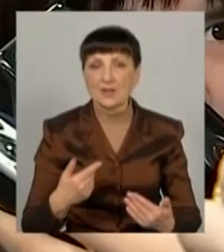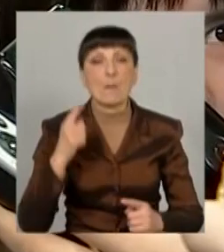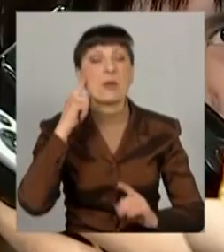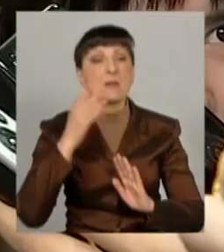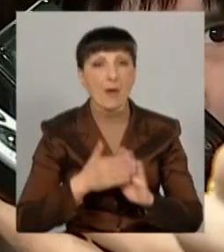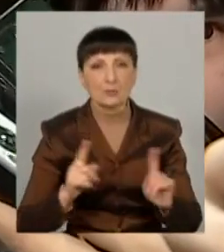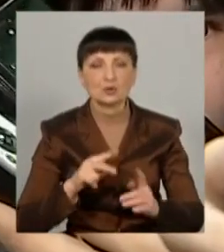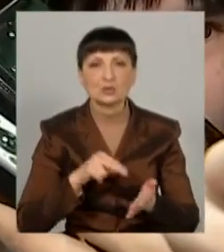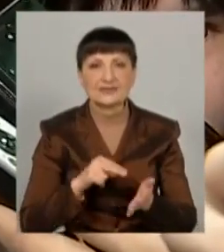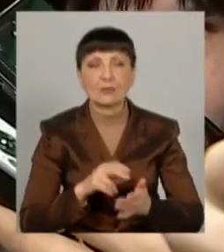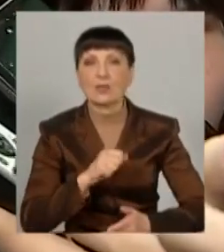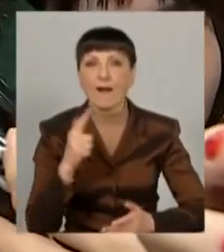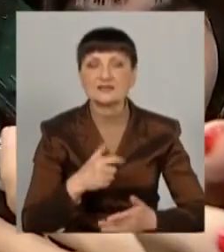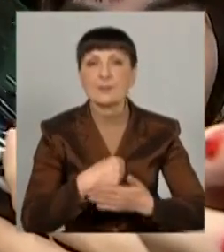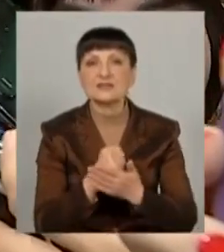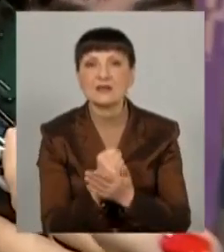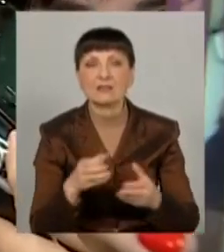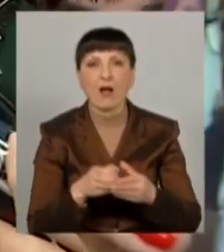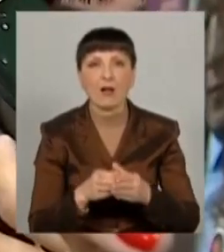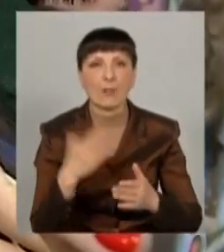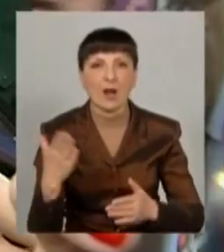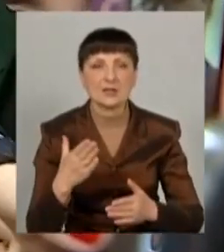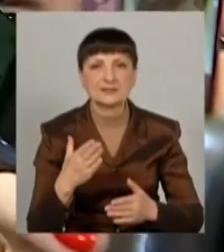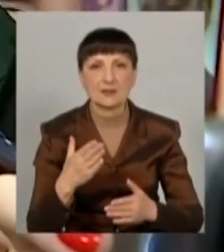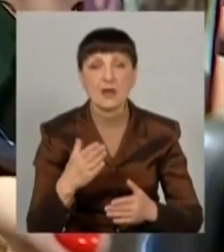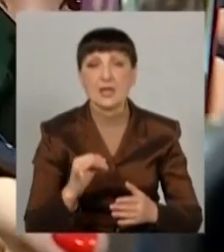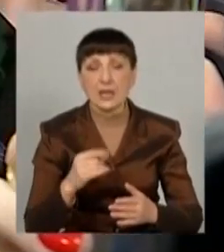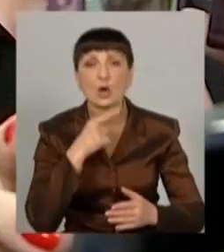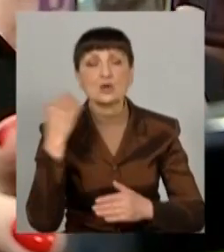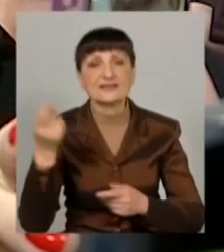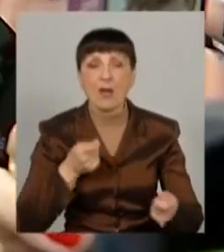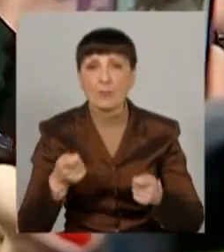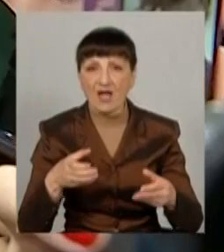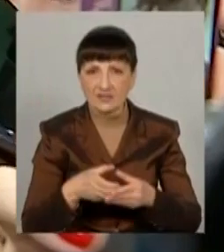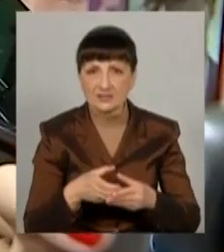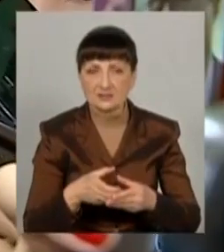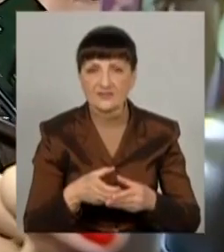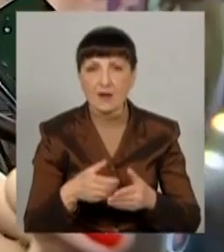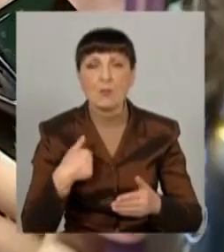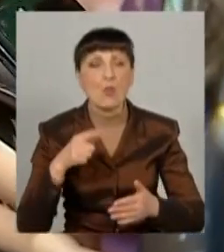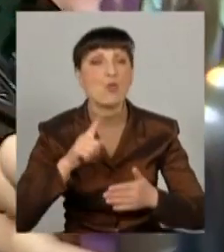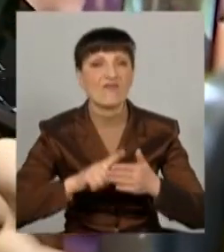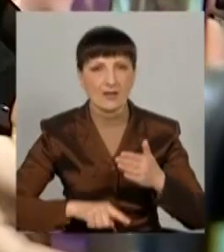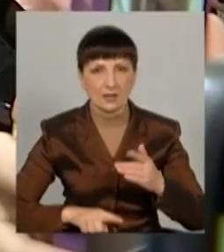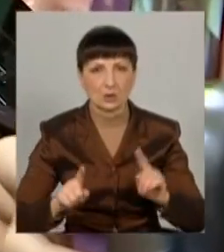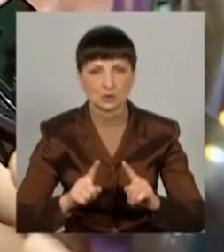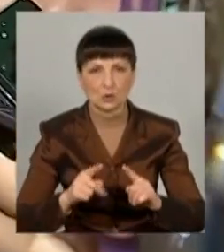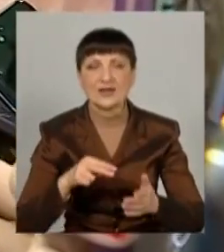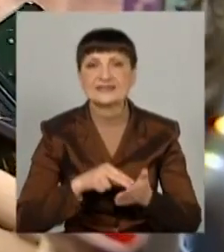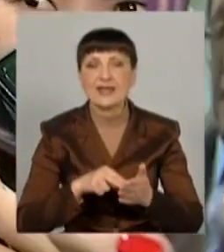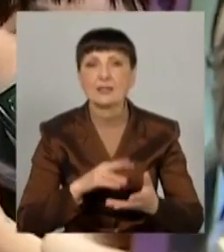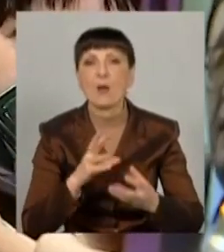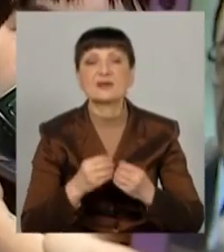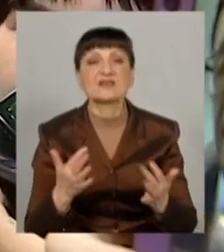понимаем, что цену на газ определяет корпорация «Газпром» и российское правительство. Мы уверены, что ценообразование